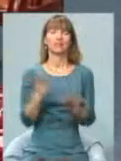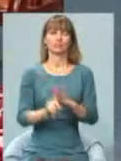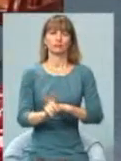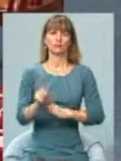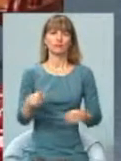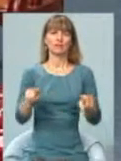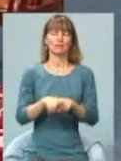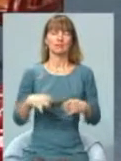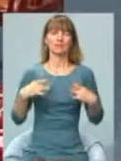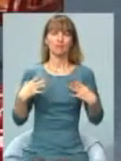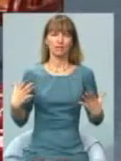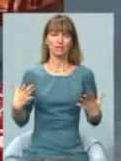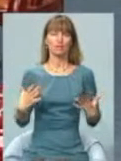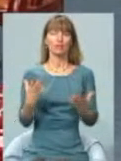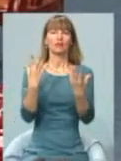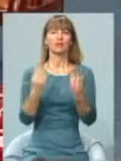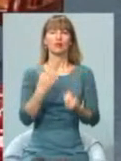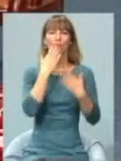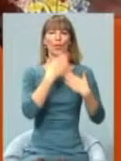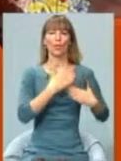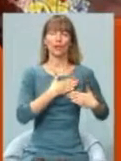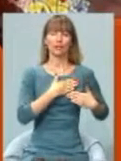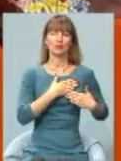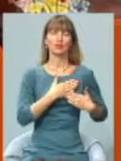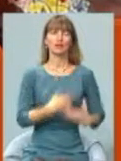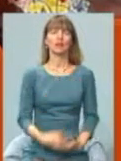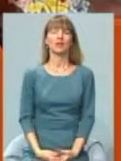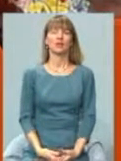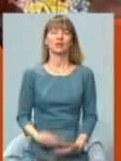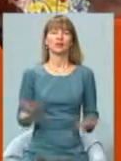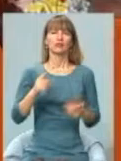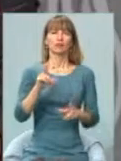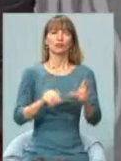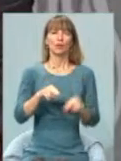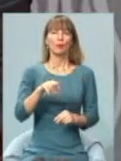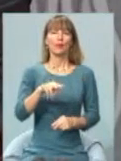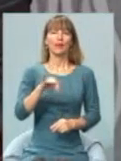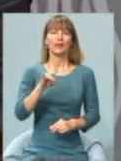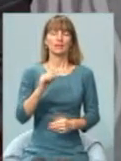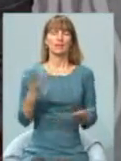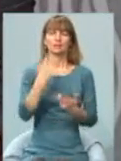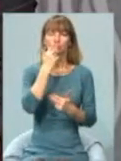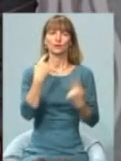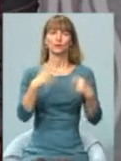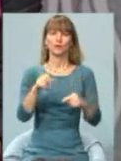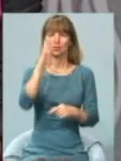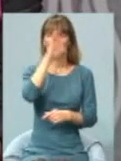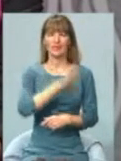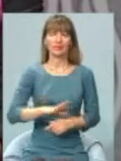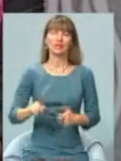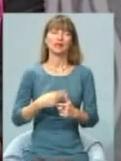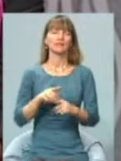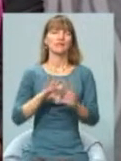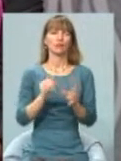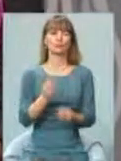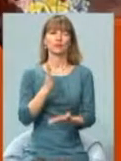започаткував таке свято, таких День коханих і закоханих, власне. А як ти вважаєш, Поліна, які звичаї в інших країнах або взагалі існують